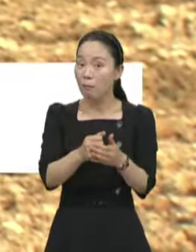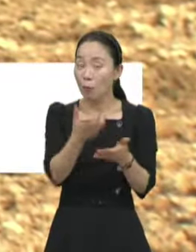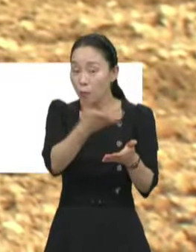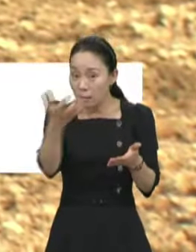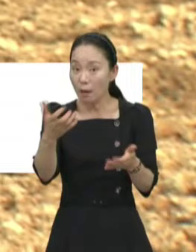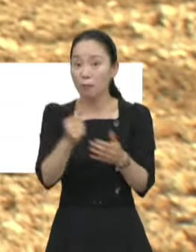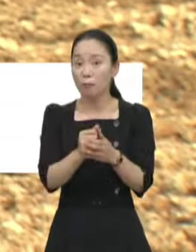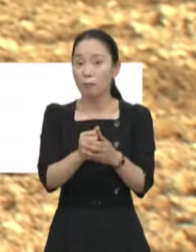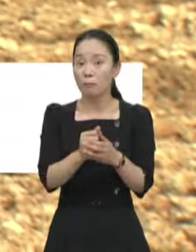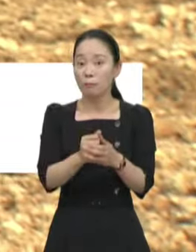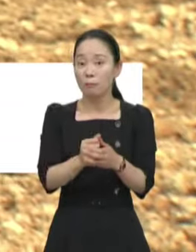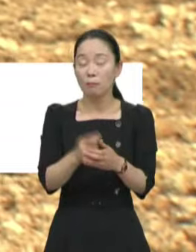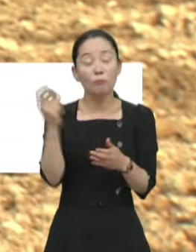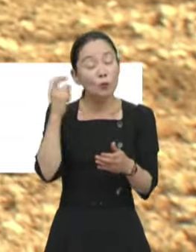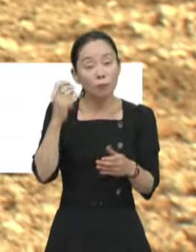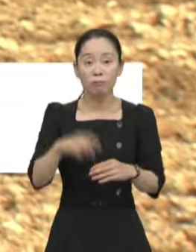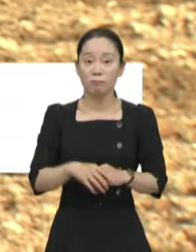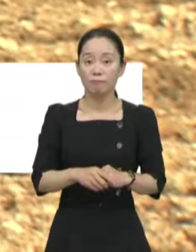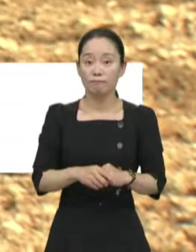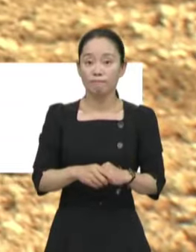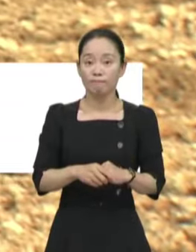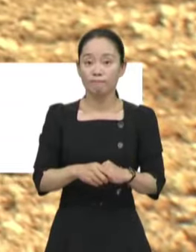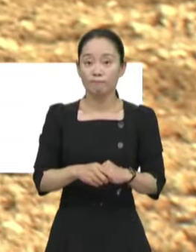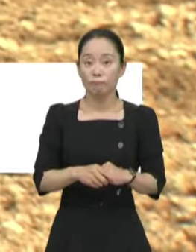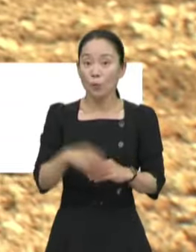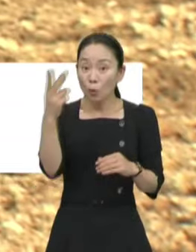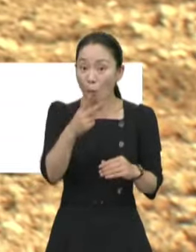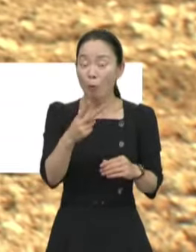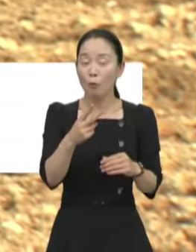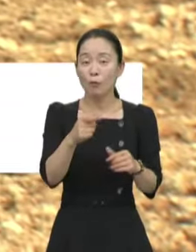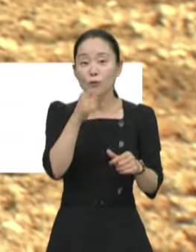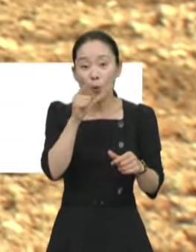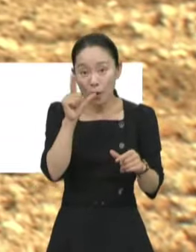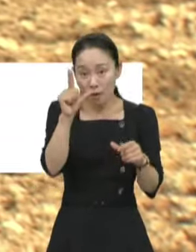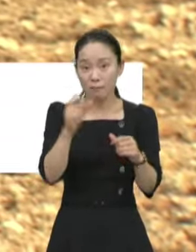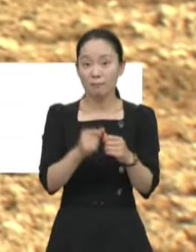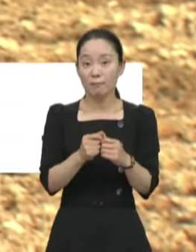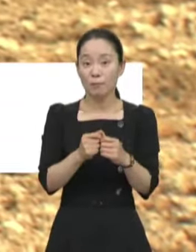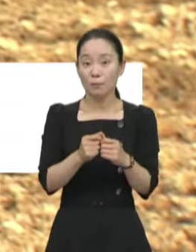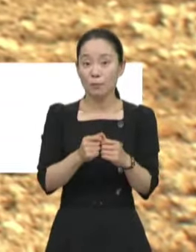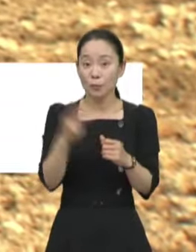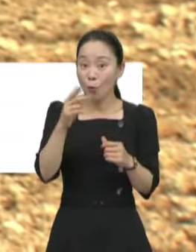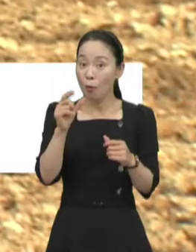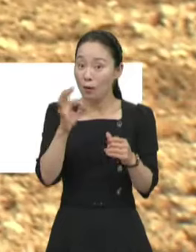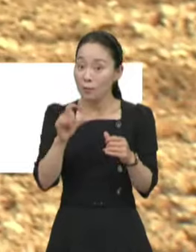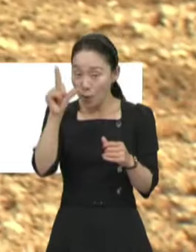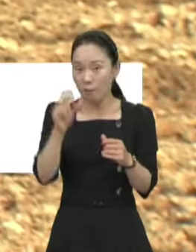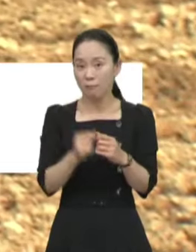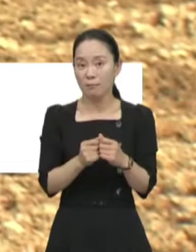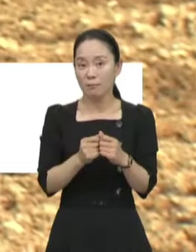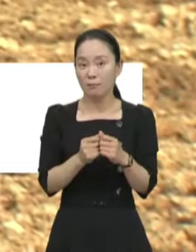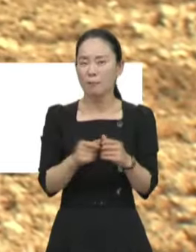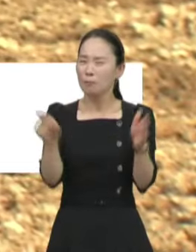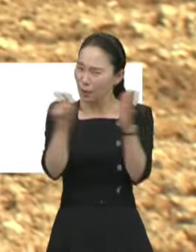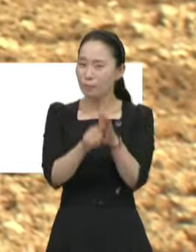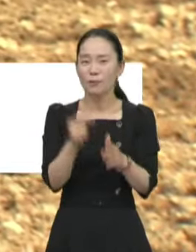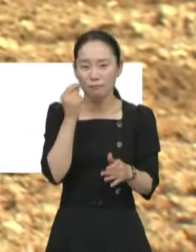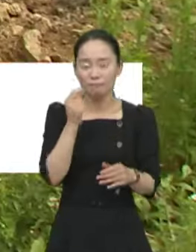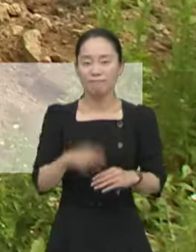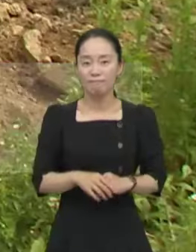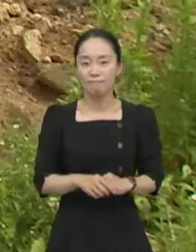옮긴다고 이렇게 저도 얘기를 들었는데 다시 또 수요일 날로 하고 또 금요일 날로 하고 이게 믿을 수가